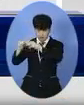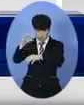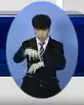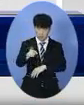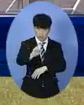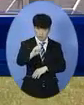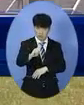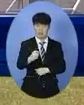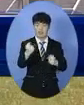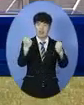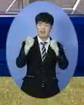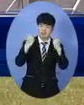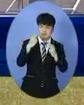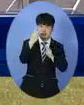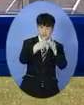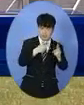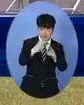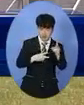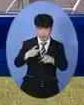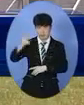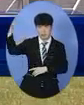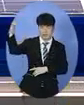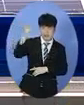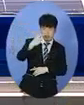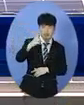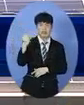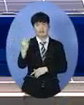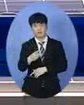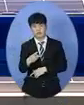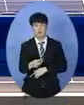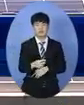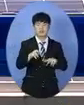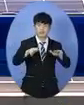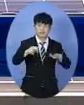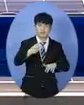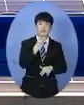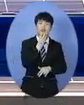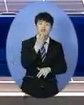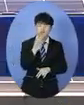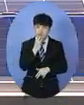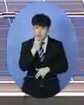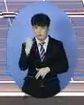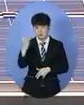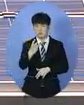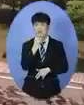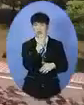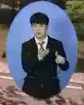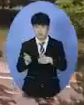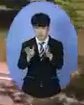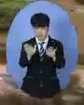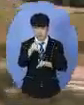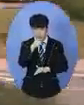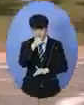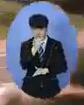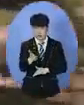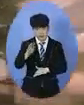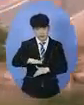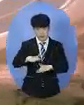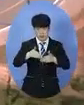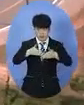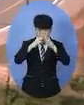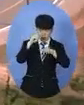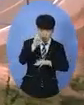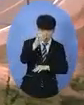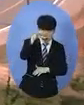시험인증센터는 에너지산업 태양광 등 3개의 인증센터로 현재는 서울과 경기도에 있습니다. 직산읍